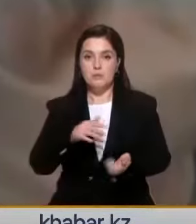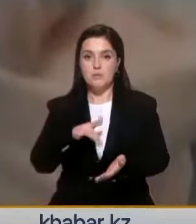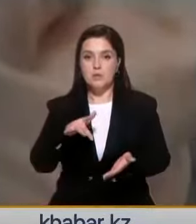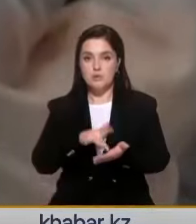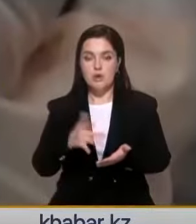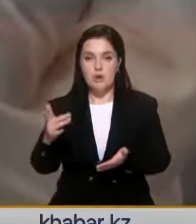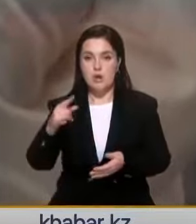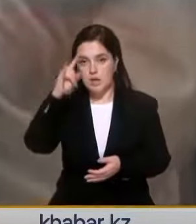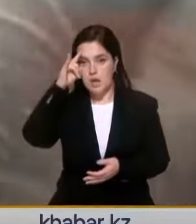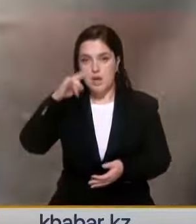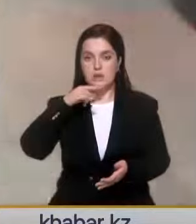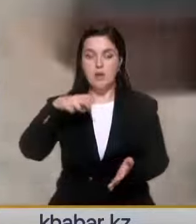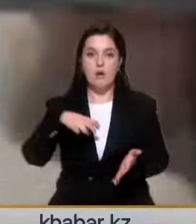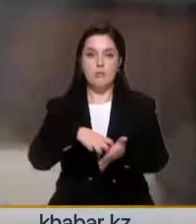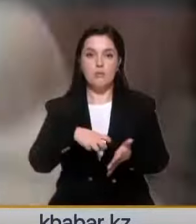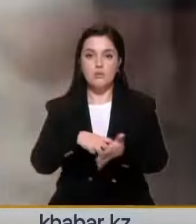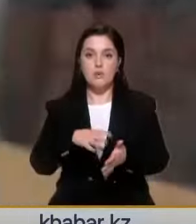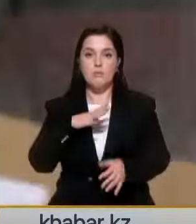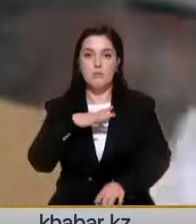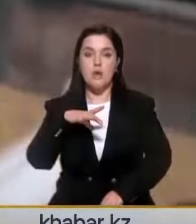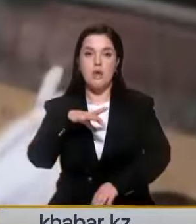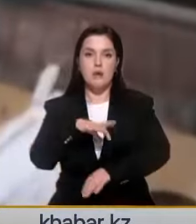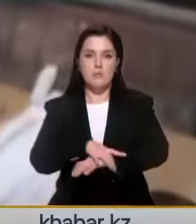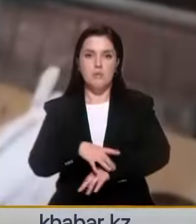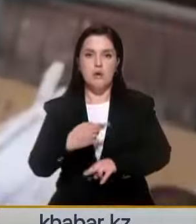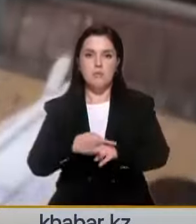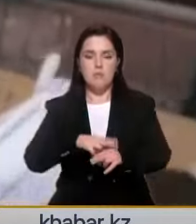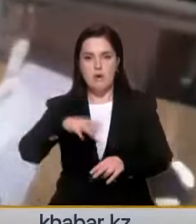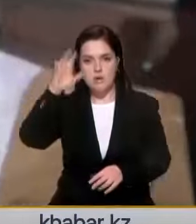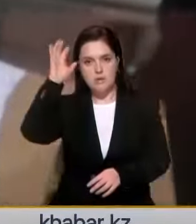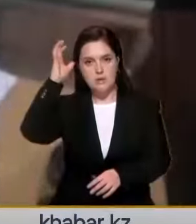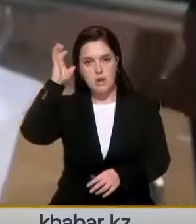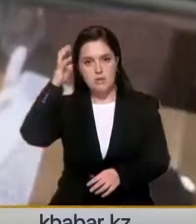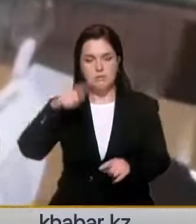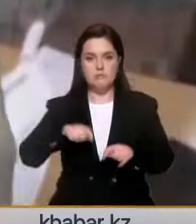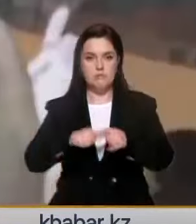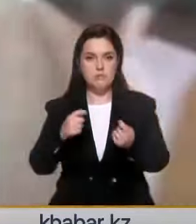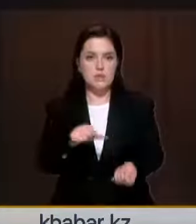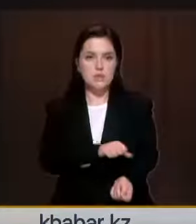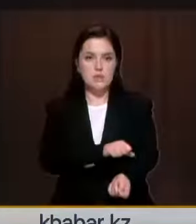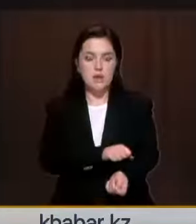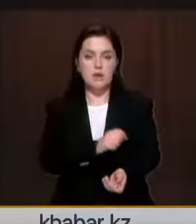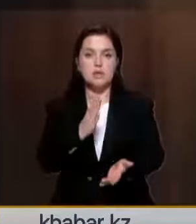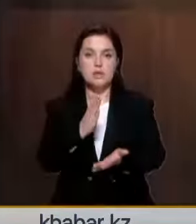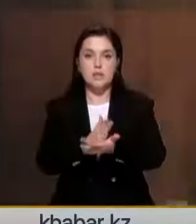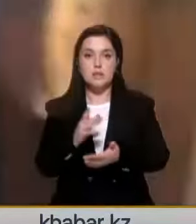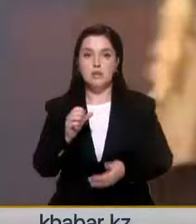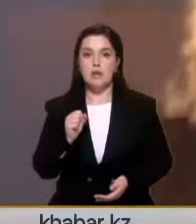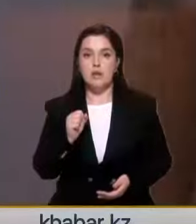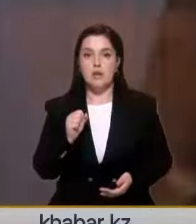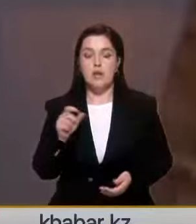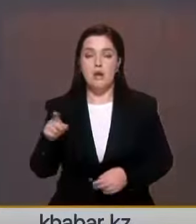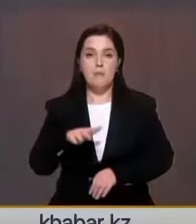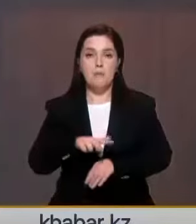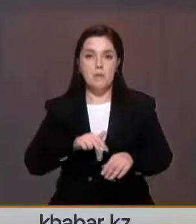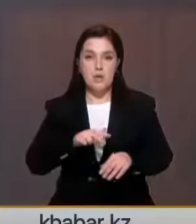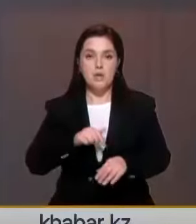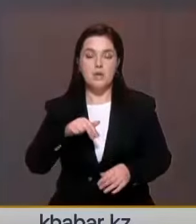одном из городских филиалов Казпочты по ссылке также было обнаружено сильнодействующее психотропное вещество с начала года ФМ